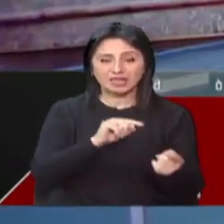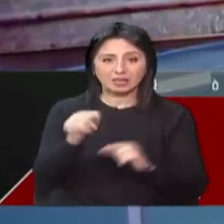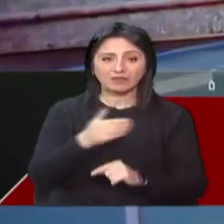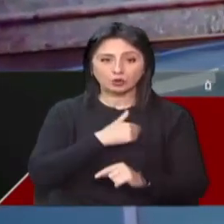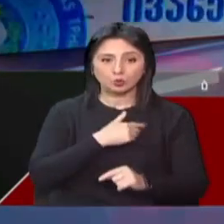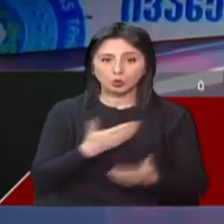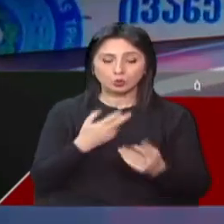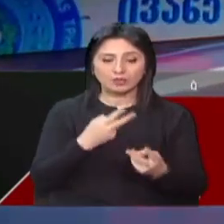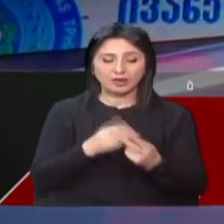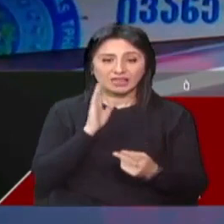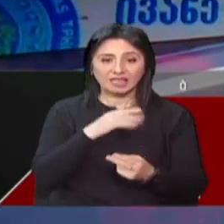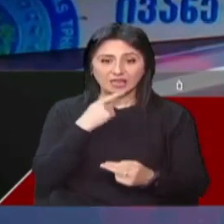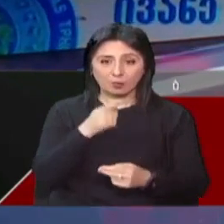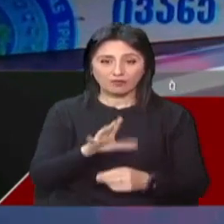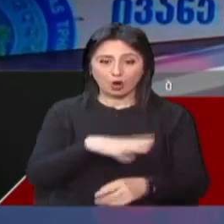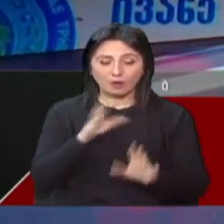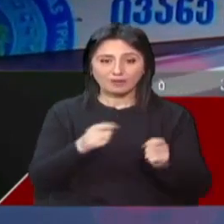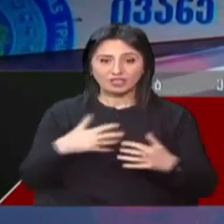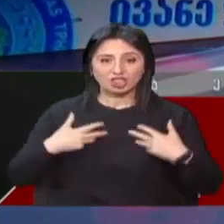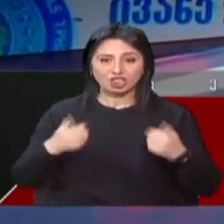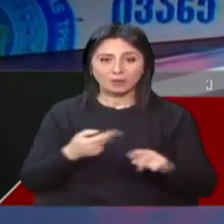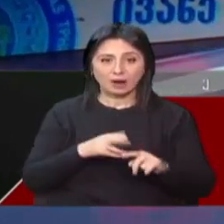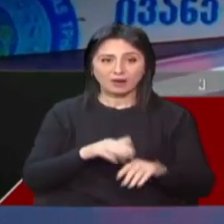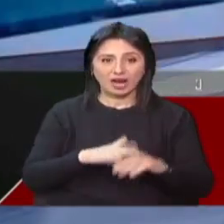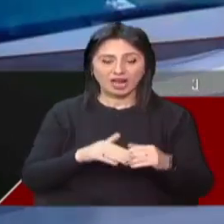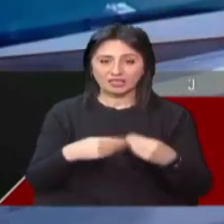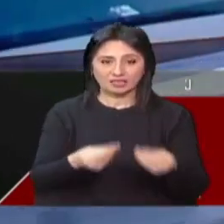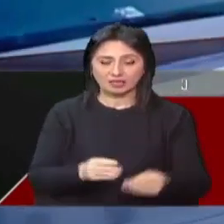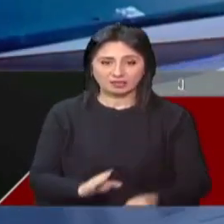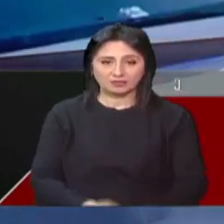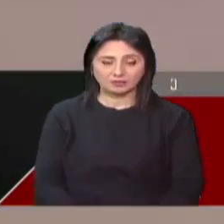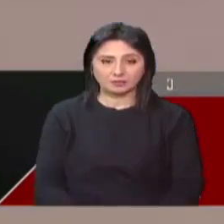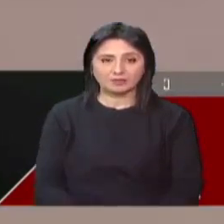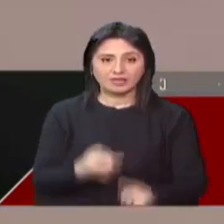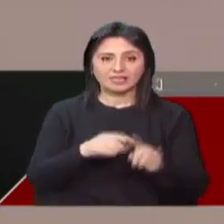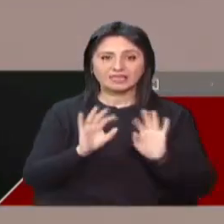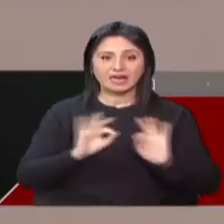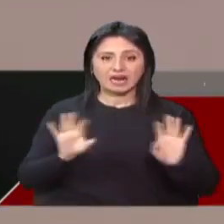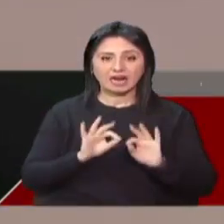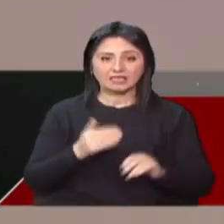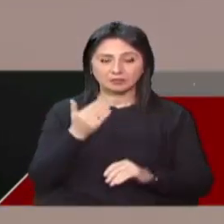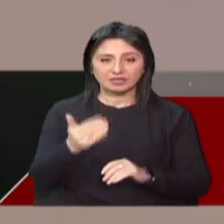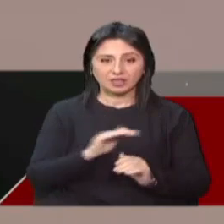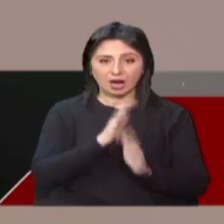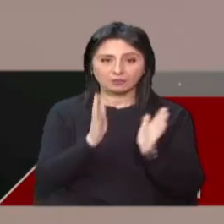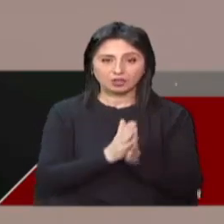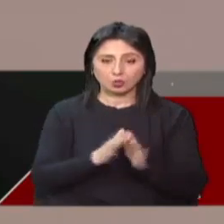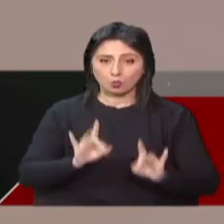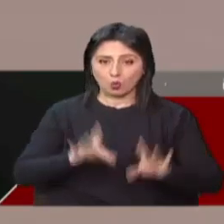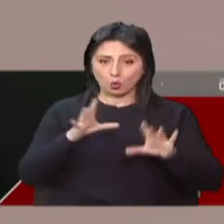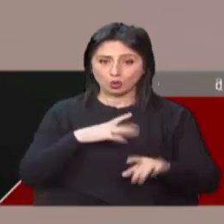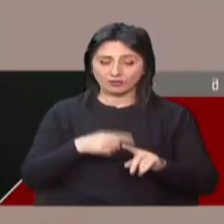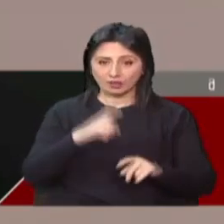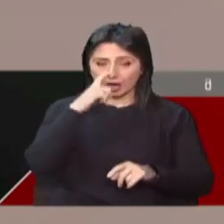უშ თუმცა პატიმრის დედის თქმით ყოფილი პრეზიდენტის ჯანმრთელობა ამას ხელს არ უწყობს. Ეს განცხადება მისთვის აბსოლუტურად მოულოდნელი